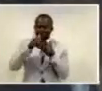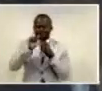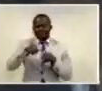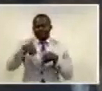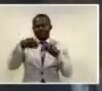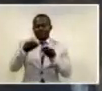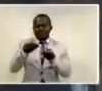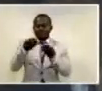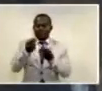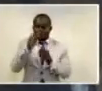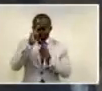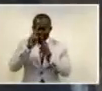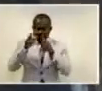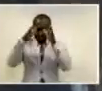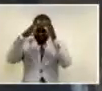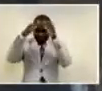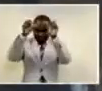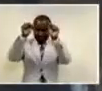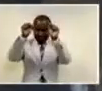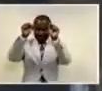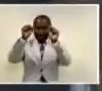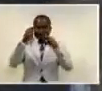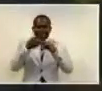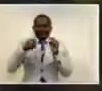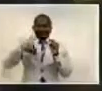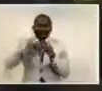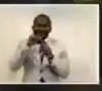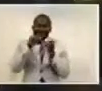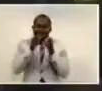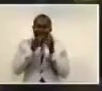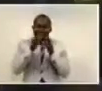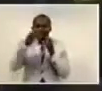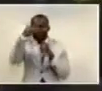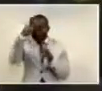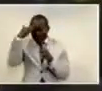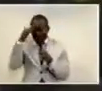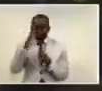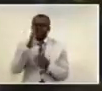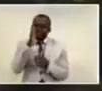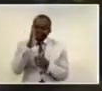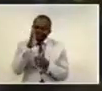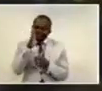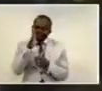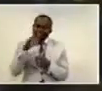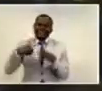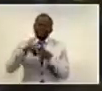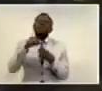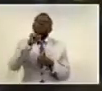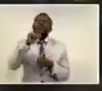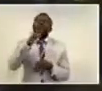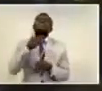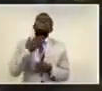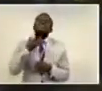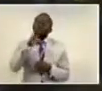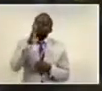amafaranga nyakubahwa perezida wa repubulika ariko ibyo ntabwo bisobanuriye icyatumye bitinda icyo ntashaka ni ugutinda